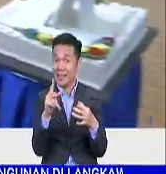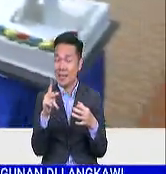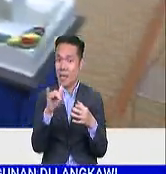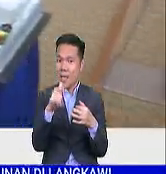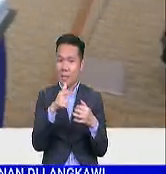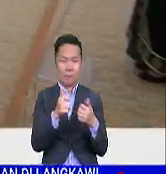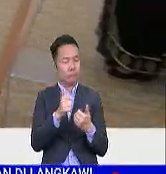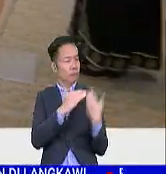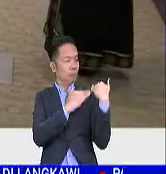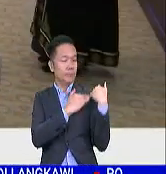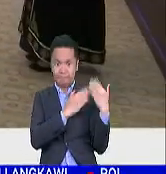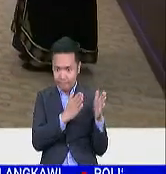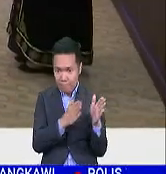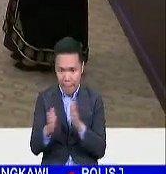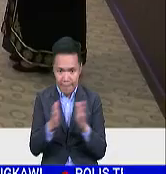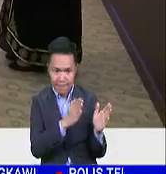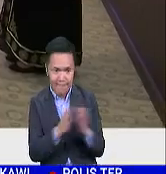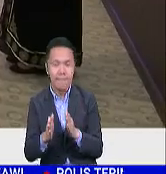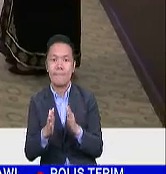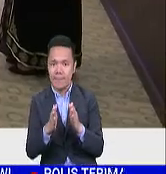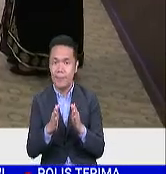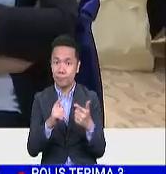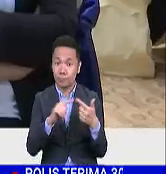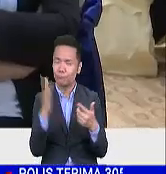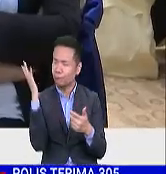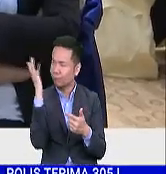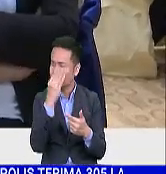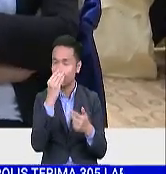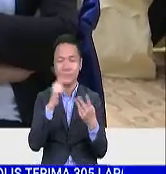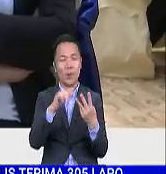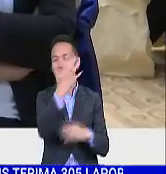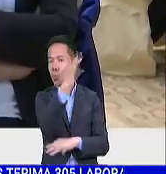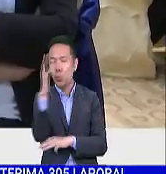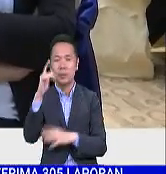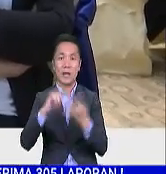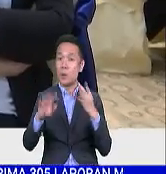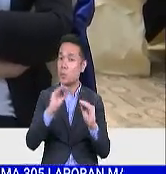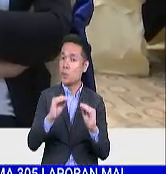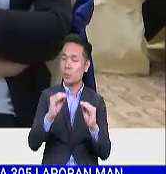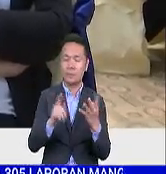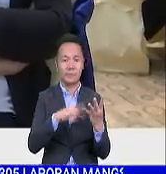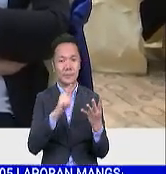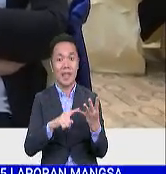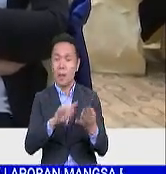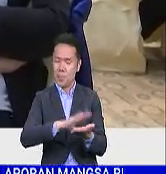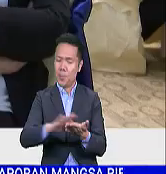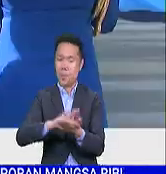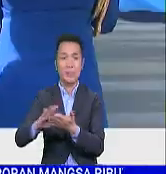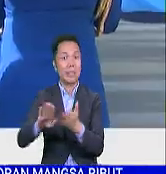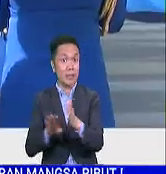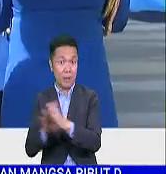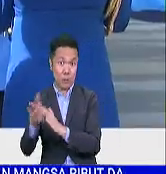utama DBKK membuat perancangan pembangunan, pengindahan, penghijauan, pendidikan, kebersihan dan kemajuan